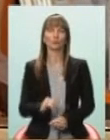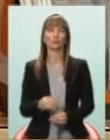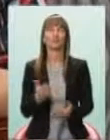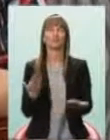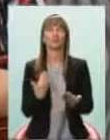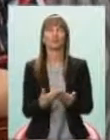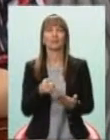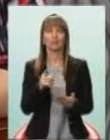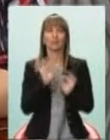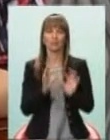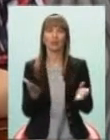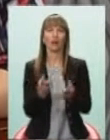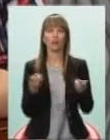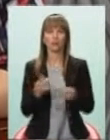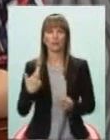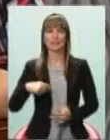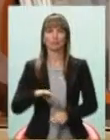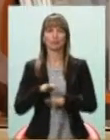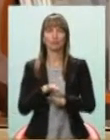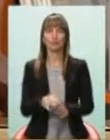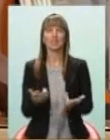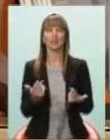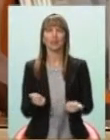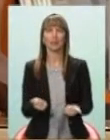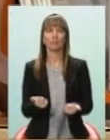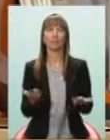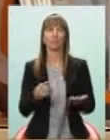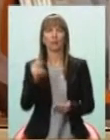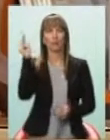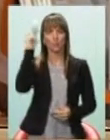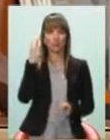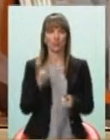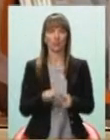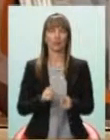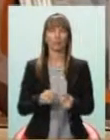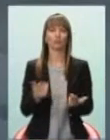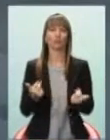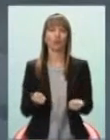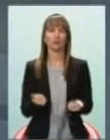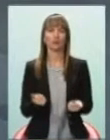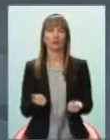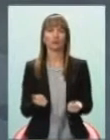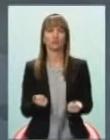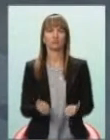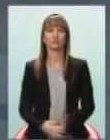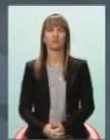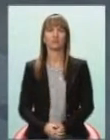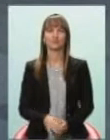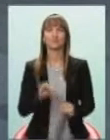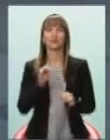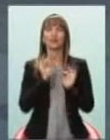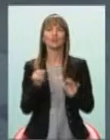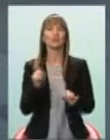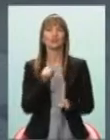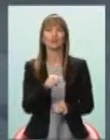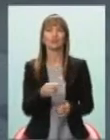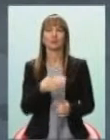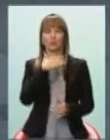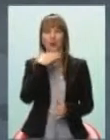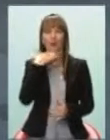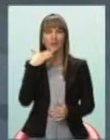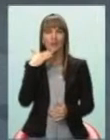Напевно, тобі вони розповідають, як треба себе поводити. Да. Як ти вчишся цьому? Да. І розказуй, що ти,